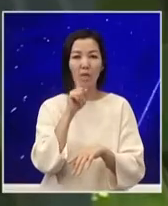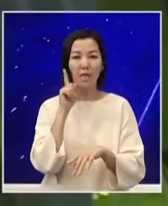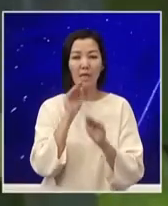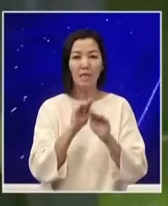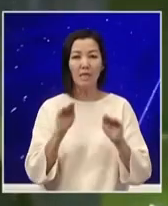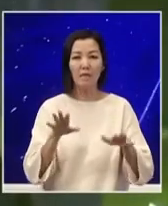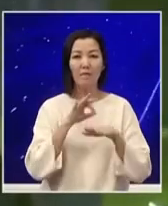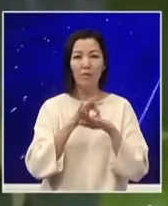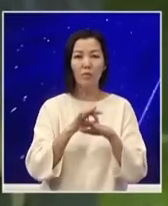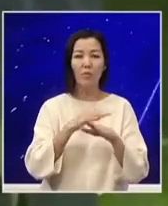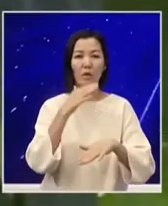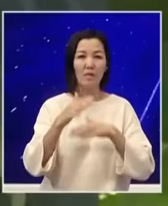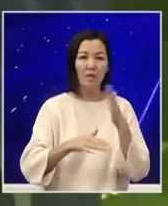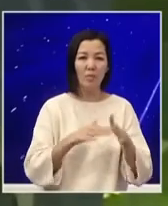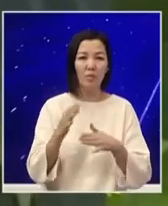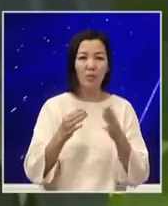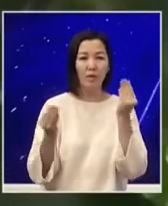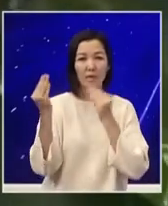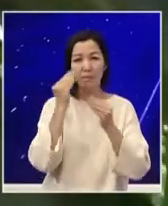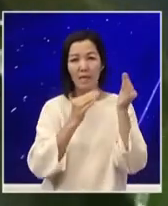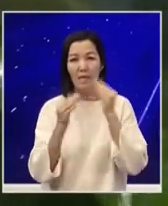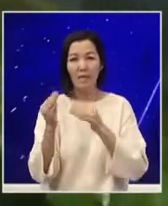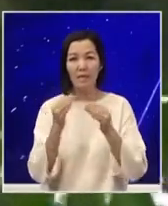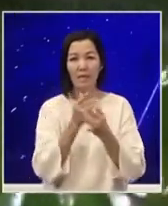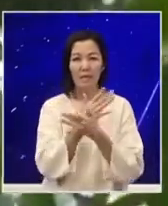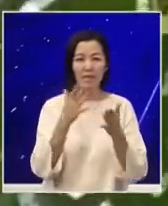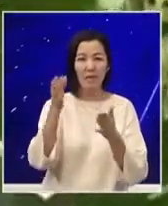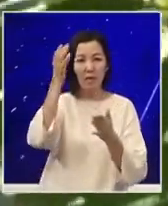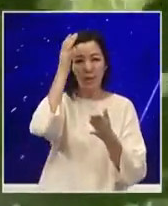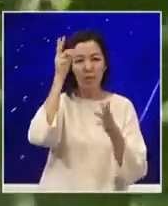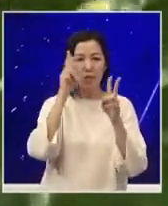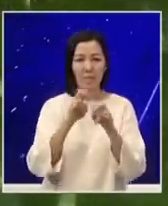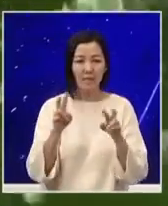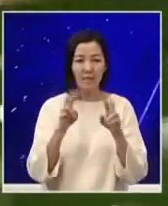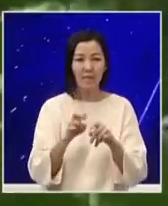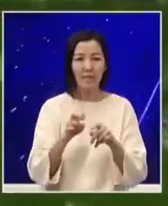Юные ботаники ведут разработку косметологических средств на основе своих